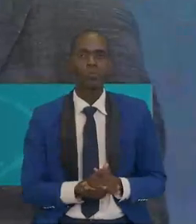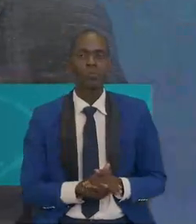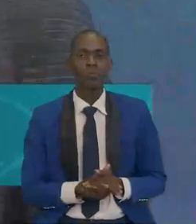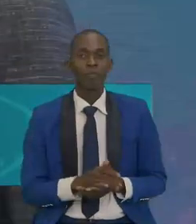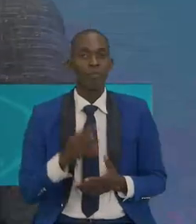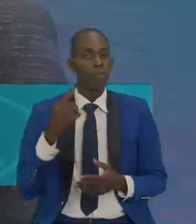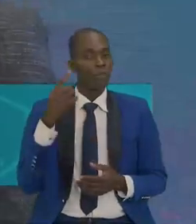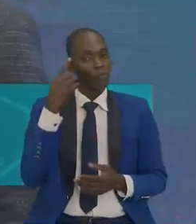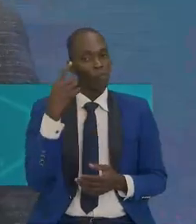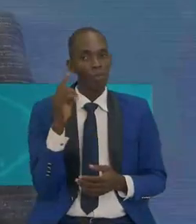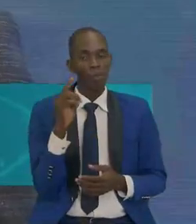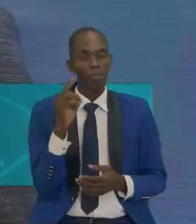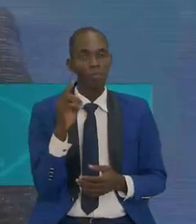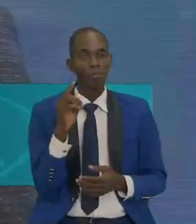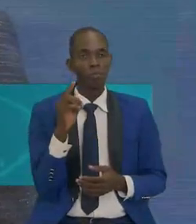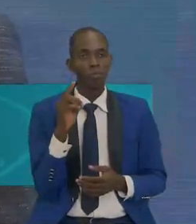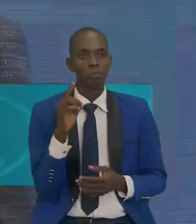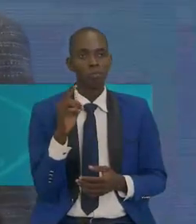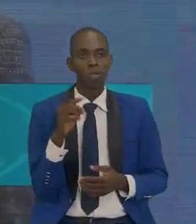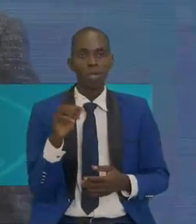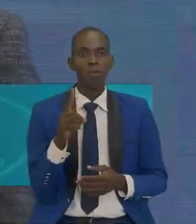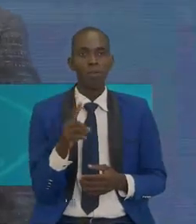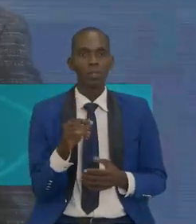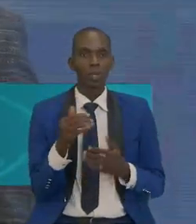Matthieu 13, le verset 12.